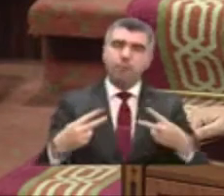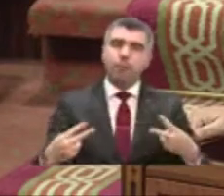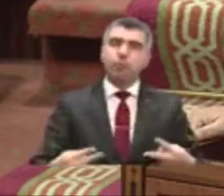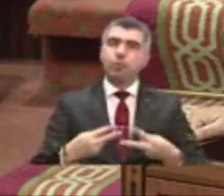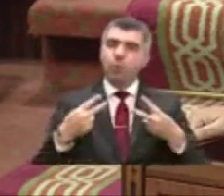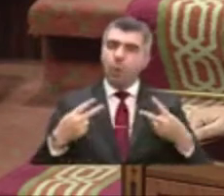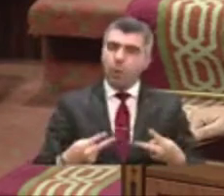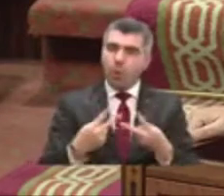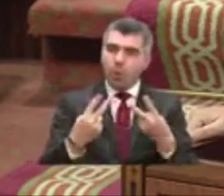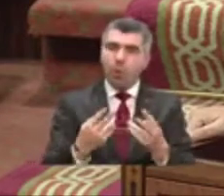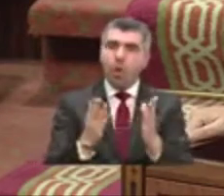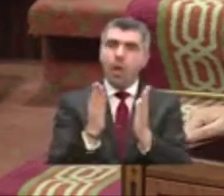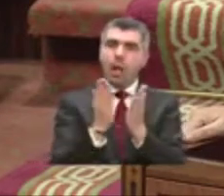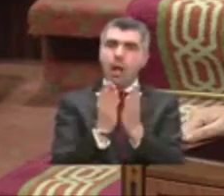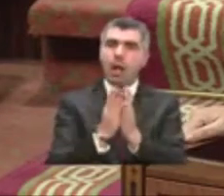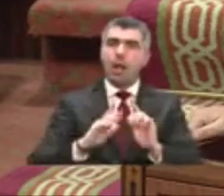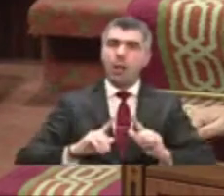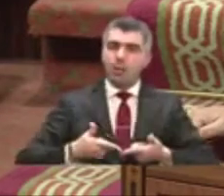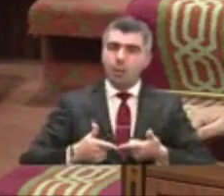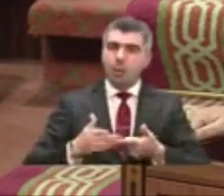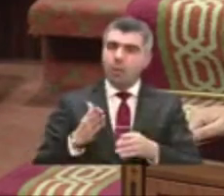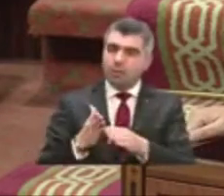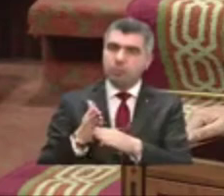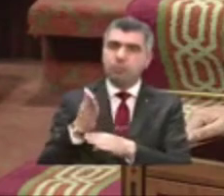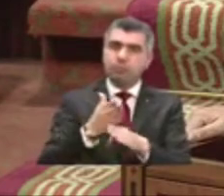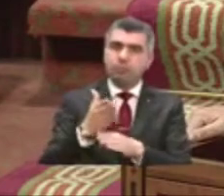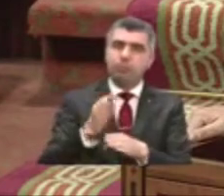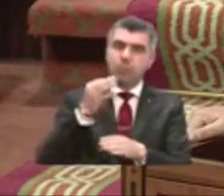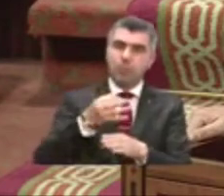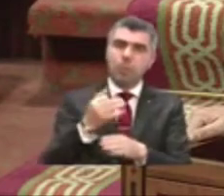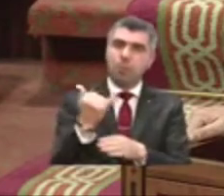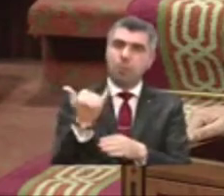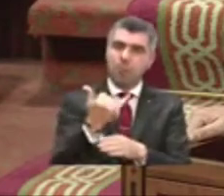كذلك إلى المدارس بالنسبة باش نضمنوا النقل الدراسي،